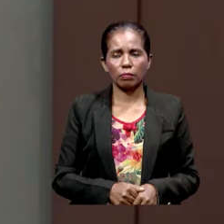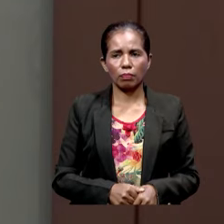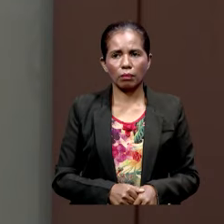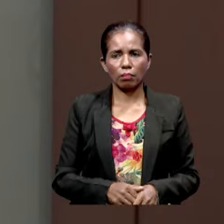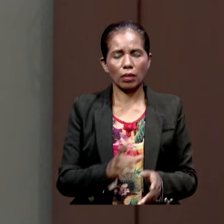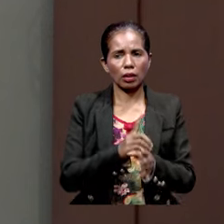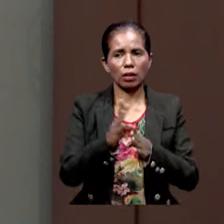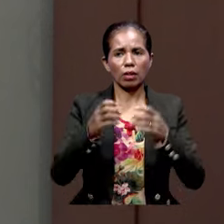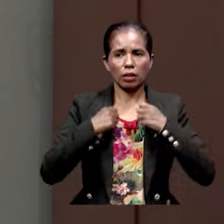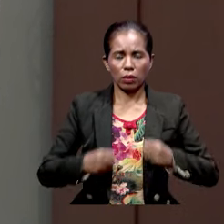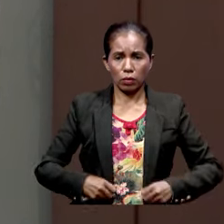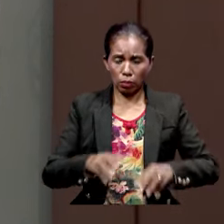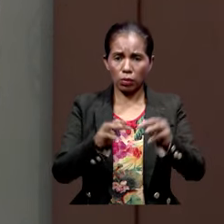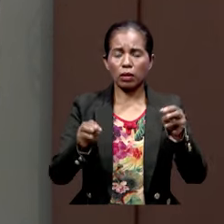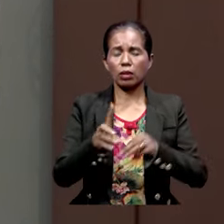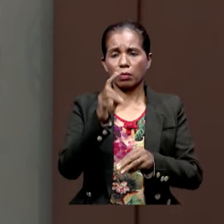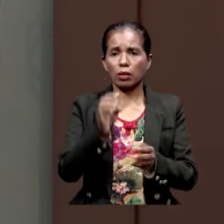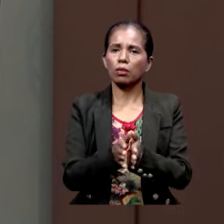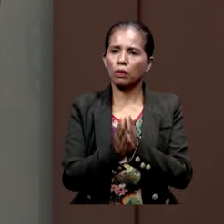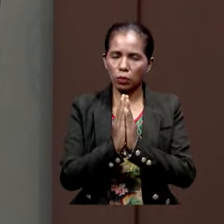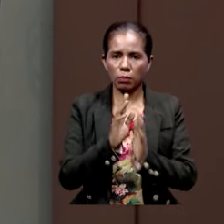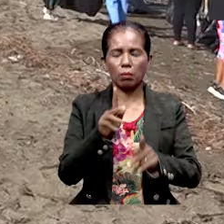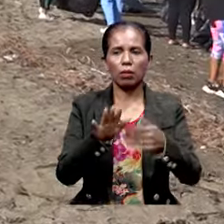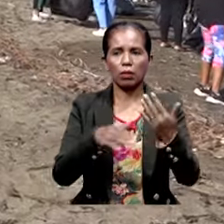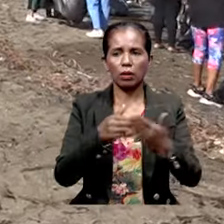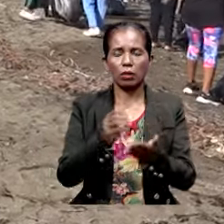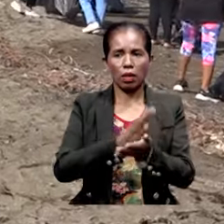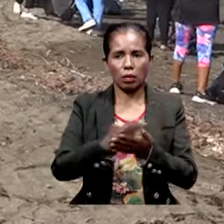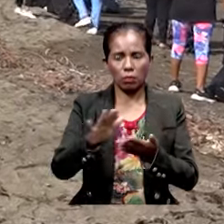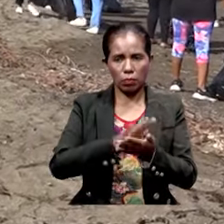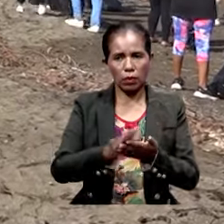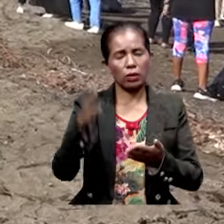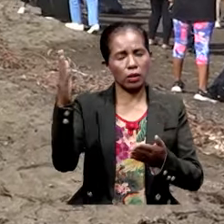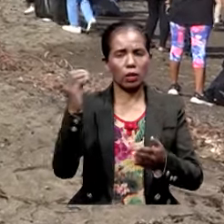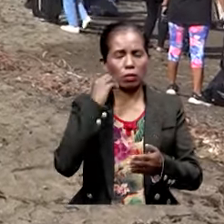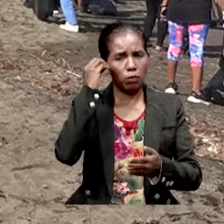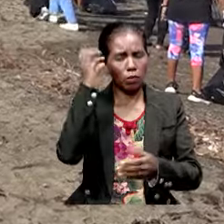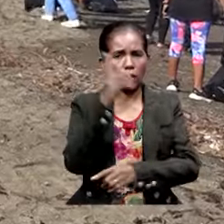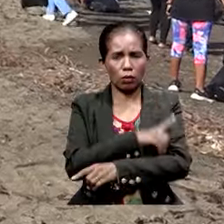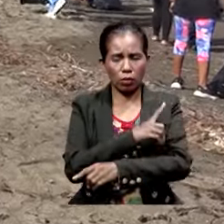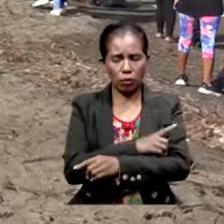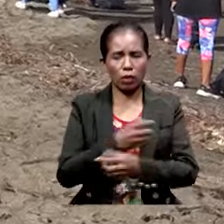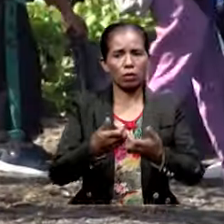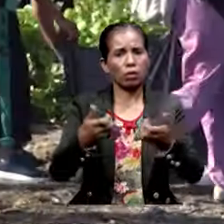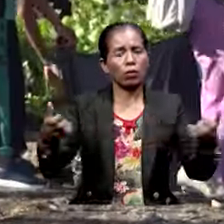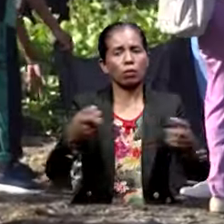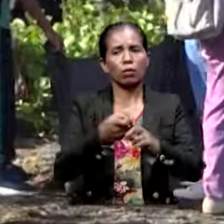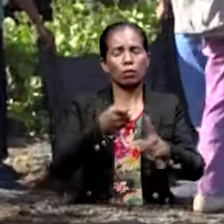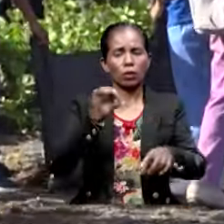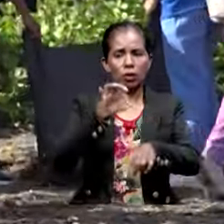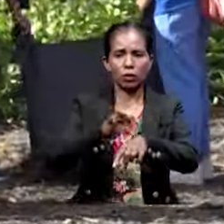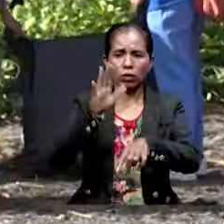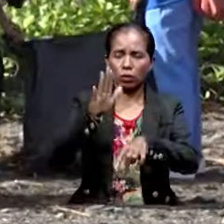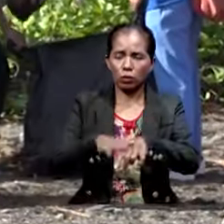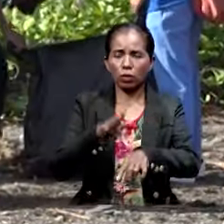Diretora Saúde Município de Li, Husu Cidadão Ruto, atuhalo limpeza e uma cada loron, nune belehadokan, husi susuk